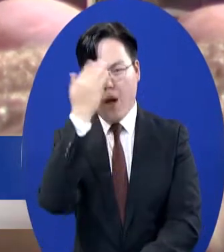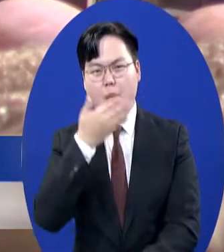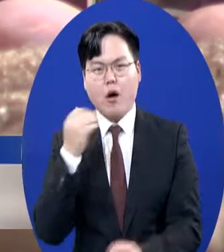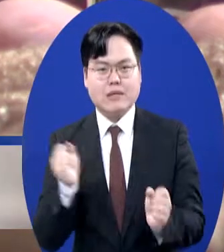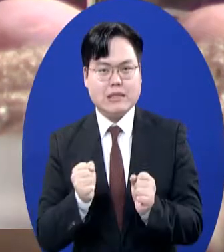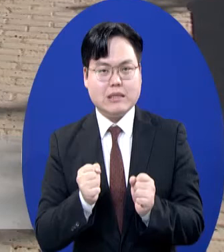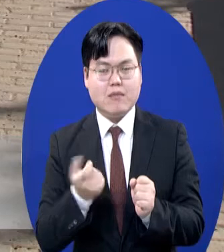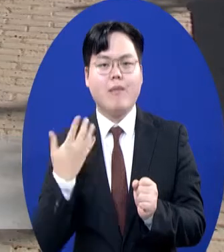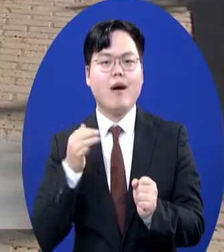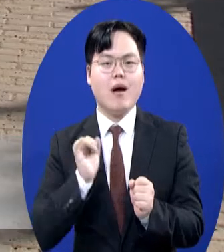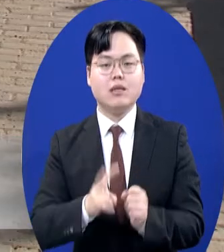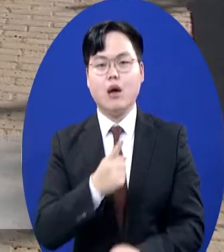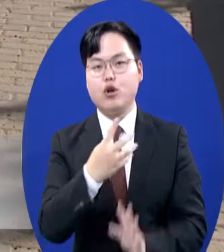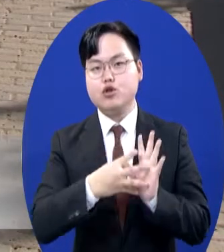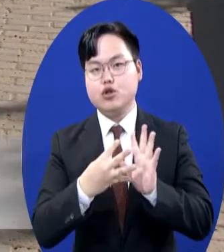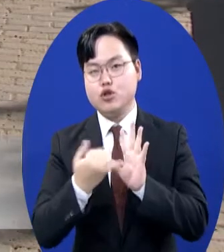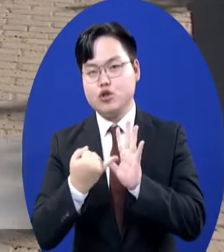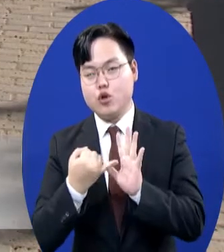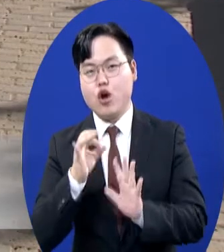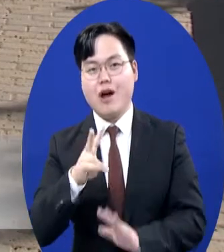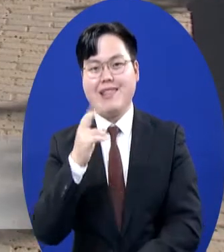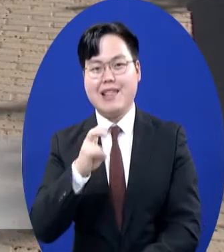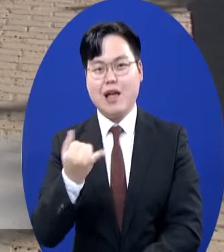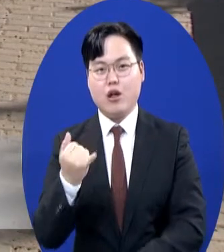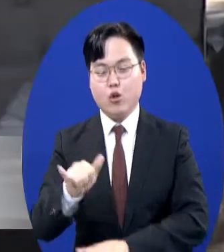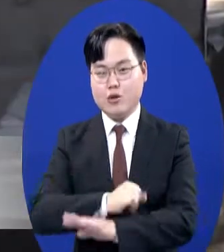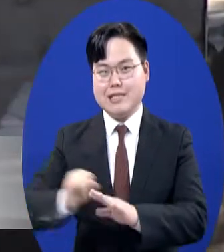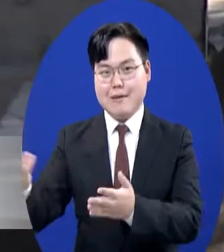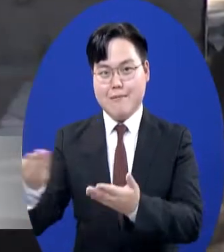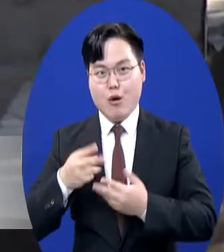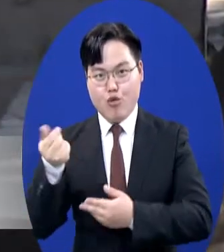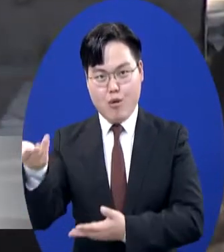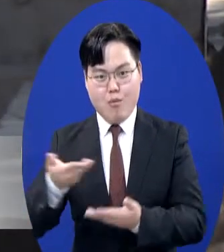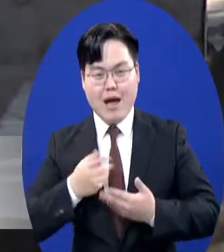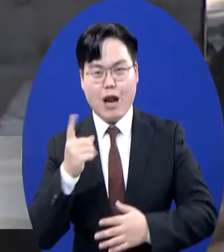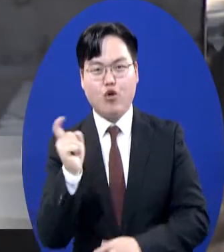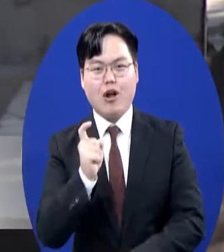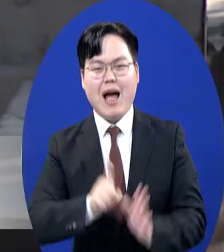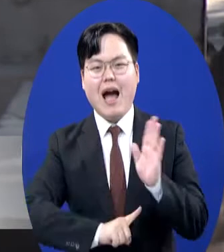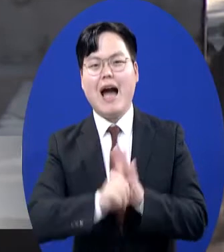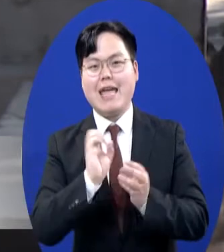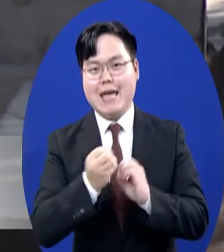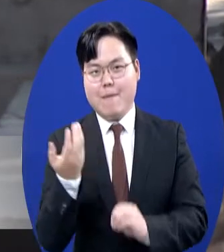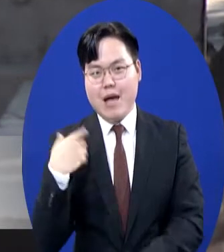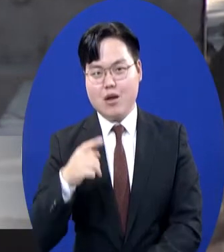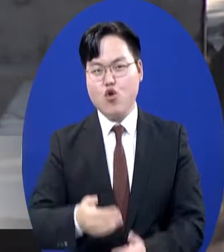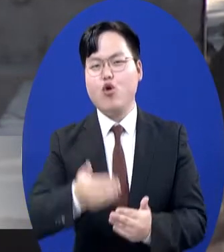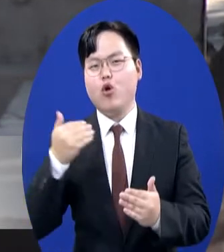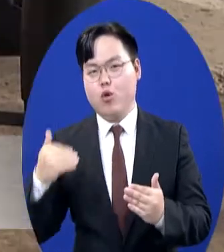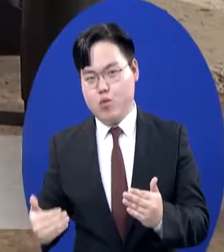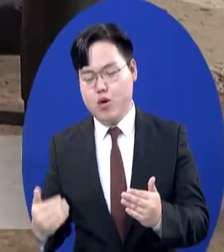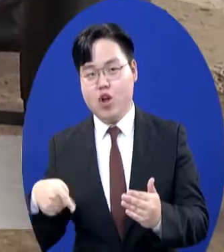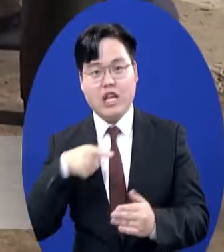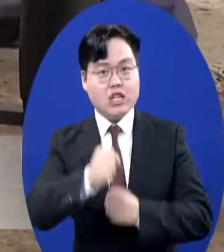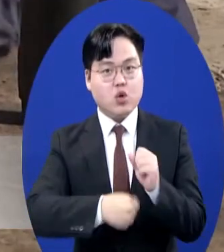юм а. 1996 дайны улсын санхүүжилтээр 10 дугаар хороол орчмын энэ хүд долооны шугам сүлжээг анх тавьж байсан түүхтэй. Харин тэгвэл энэ